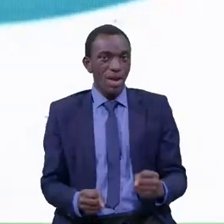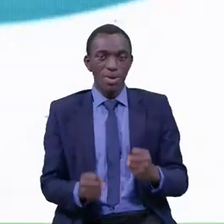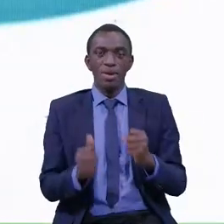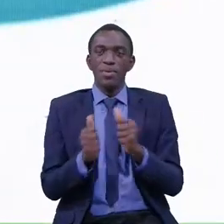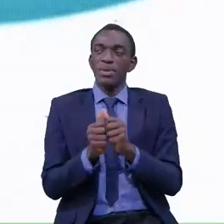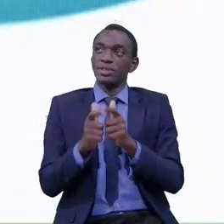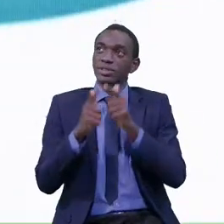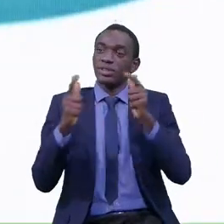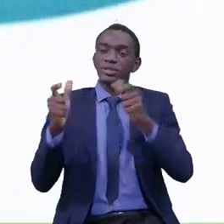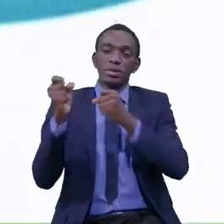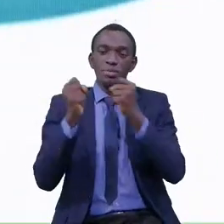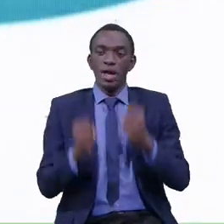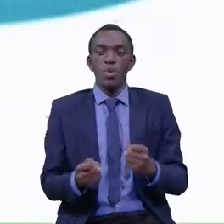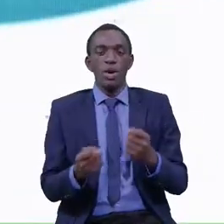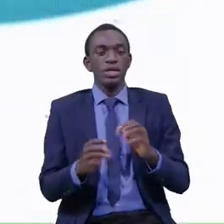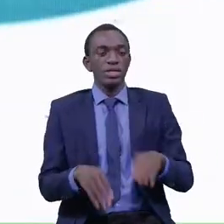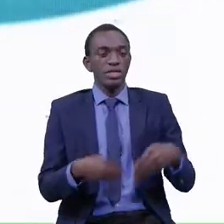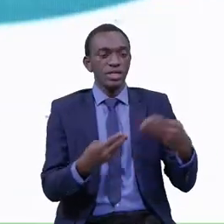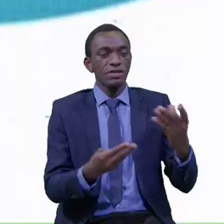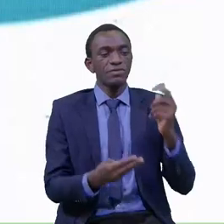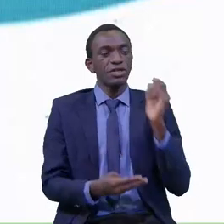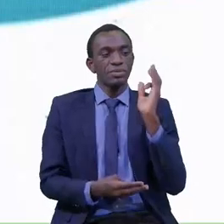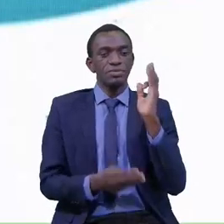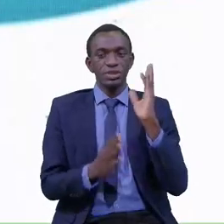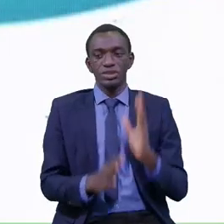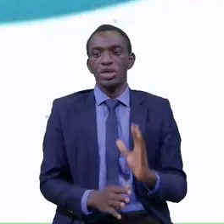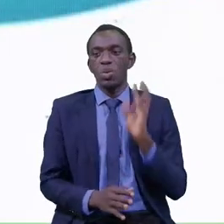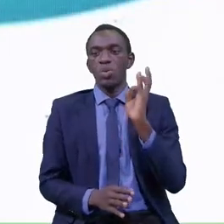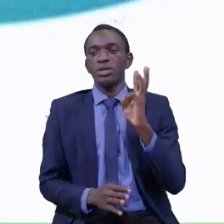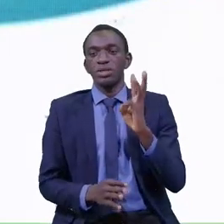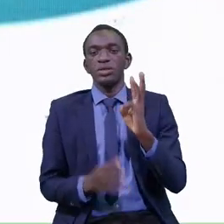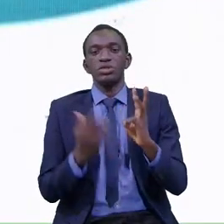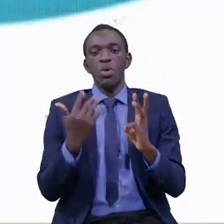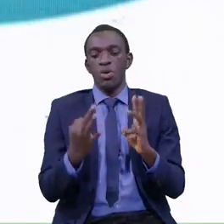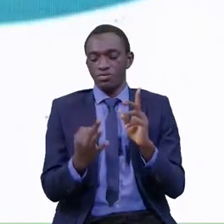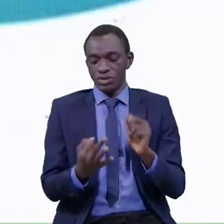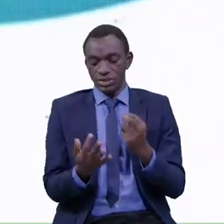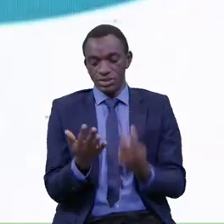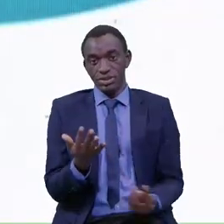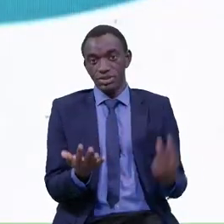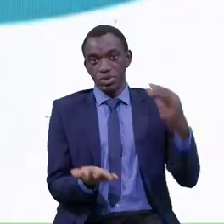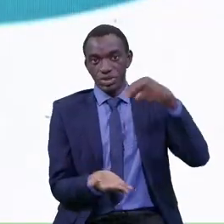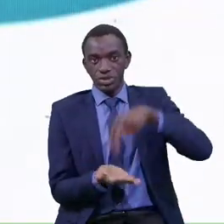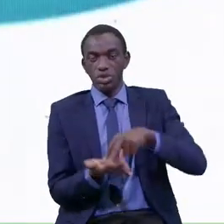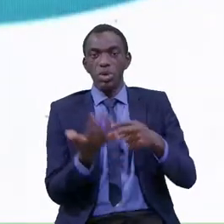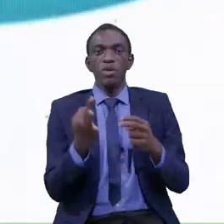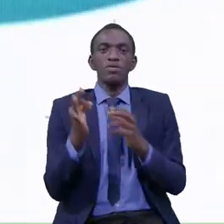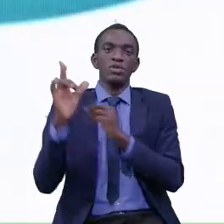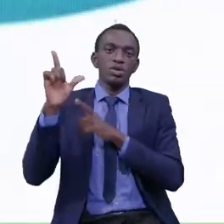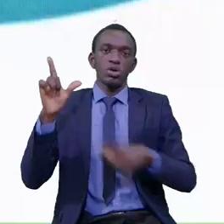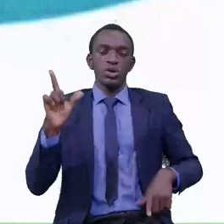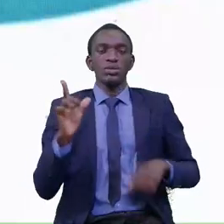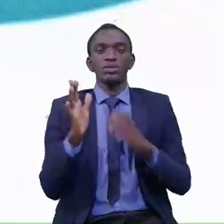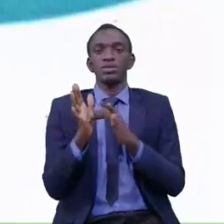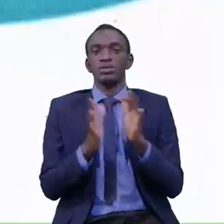beaucoup de force, témoignage de la résurrection du Seigneur Jésus.